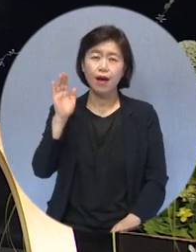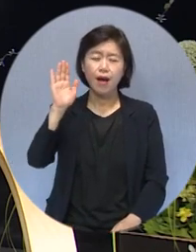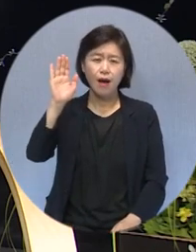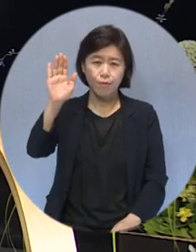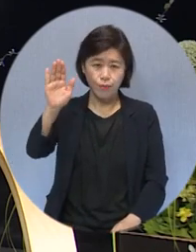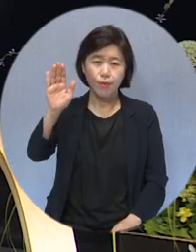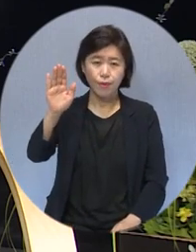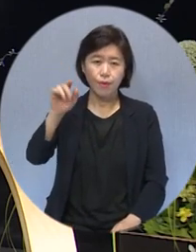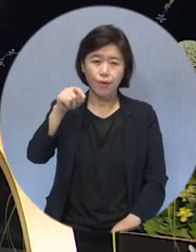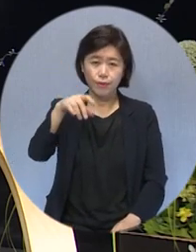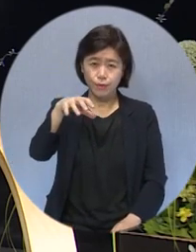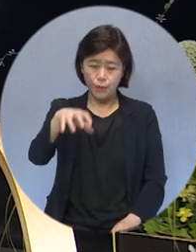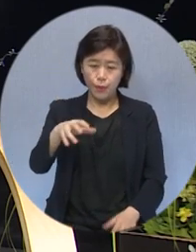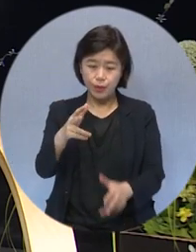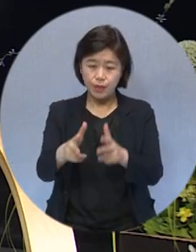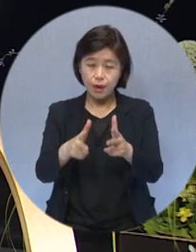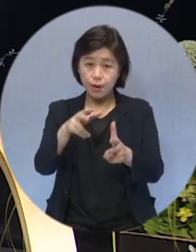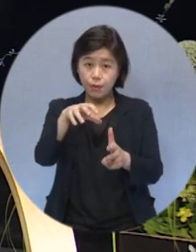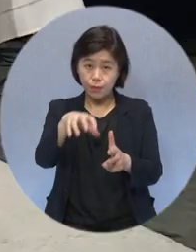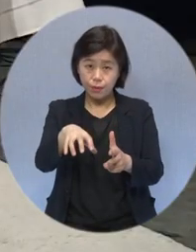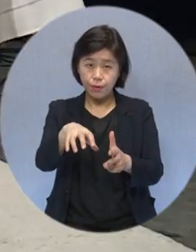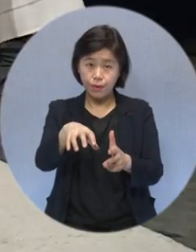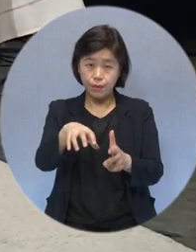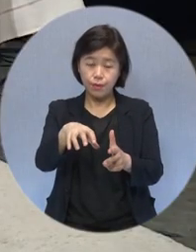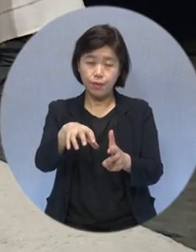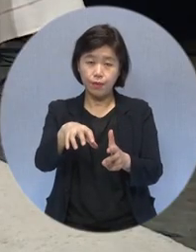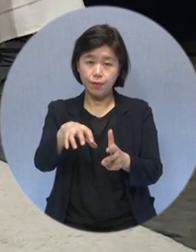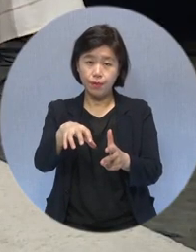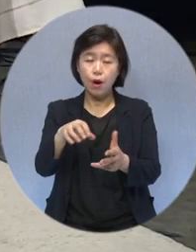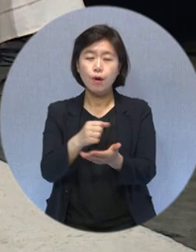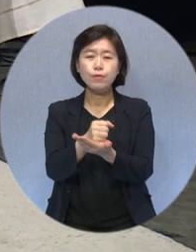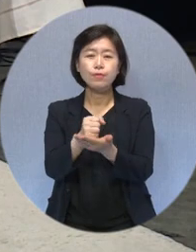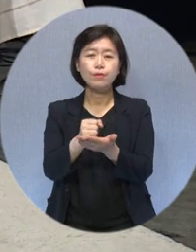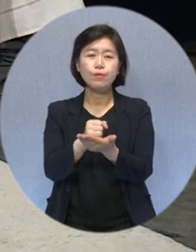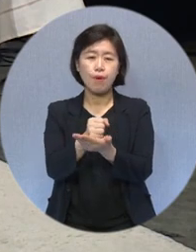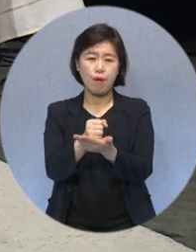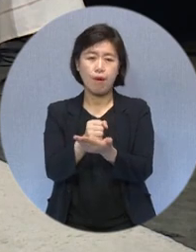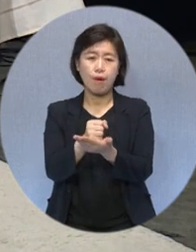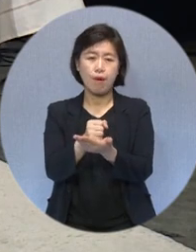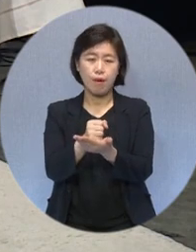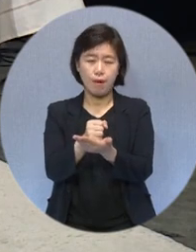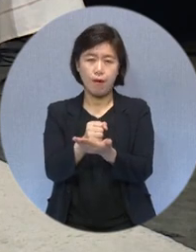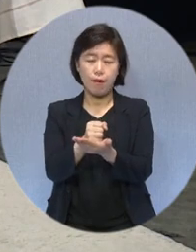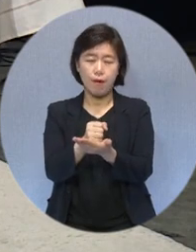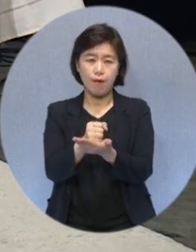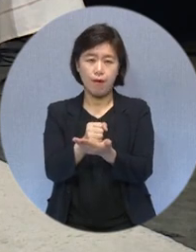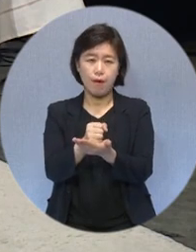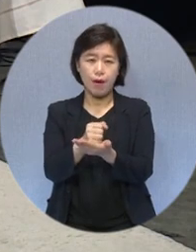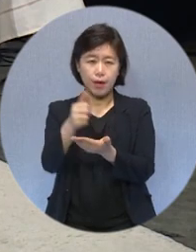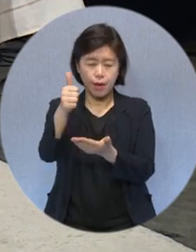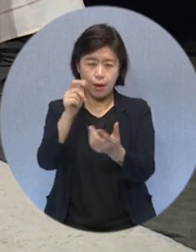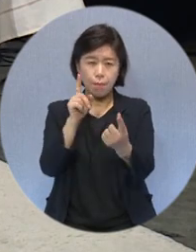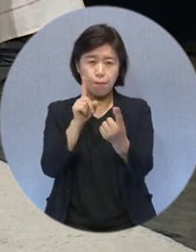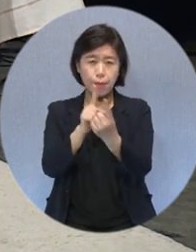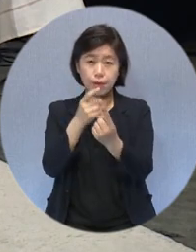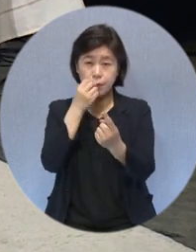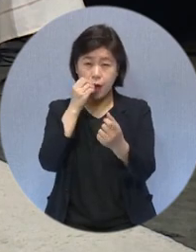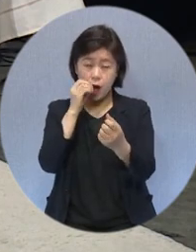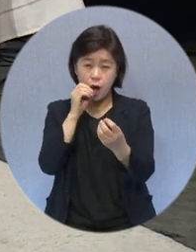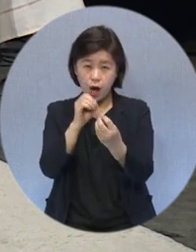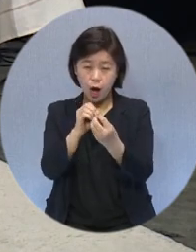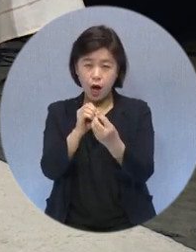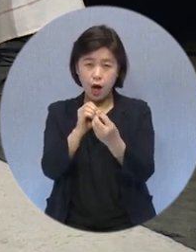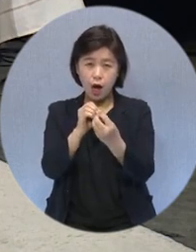뒤에서 밝혀질 것이라 상상하며 자신의 운명적 인연에 쓸 첫 키스를 새